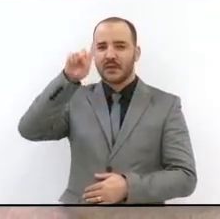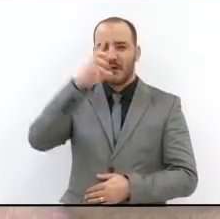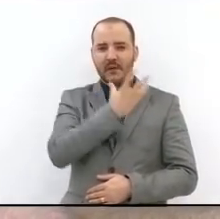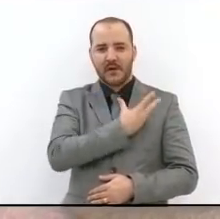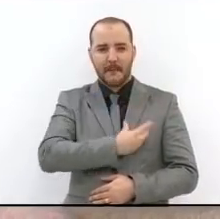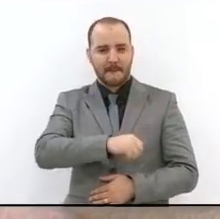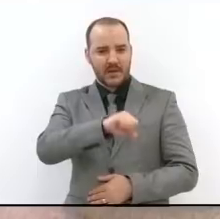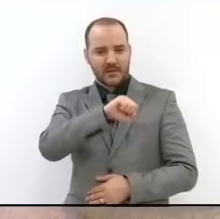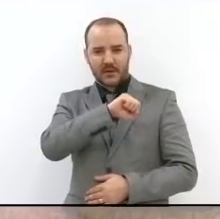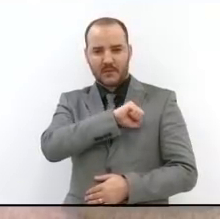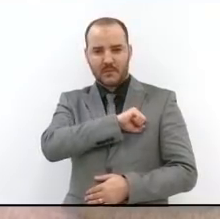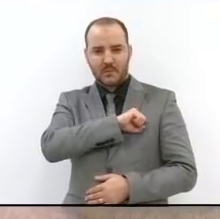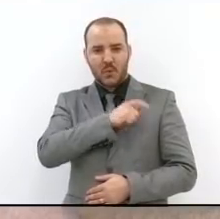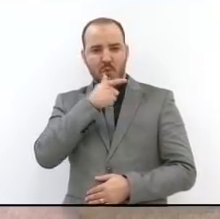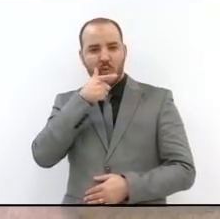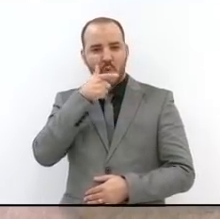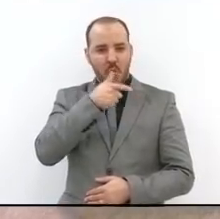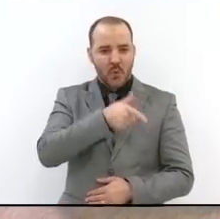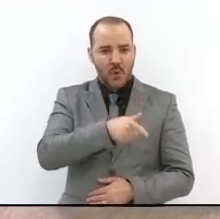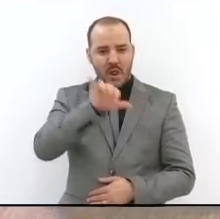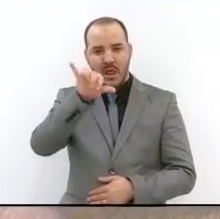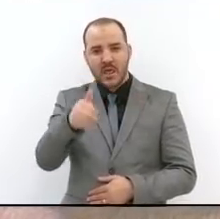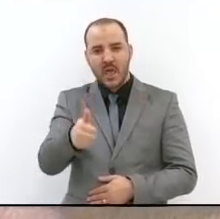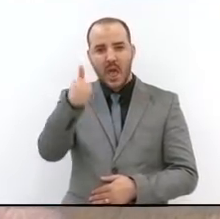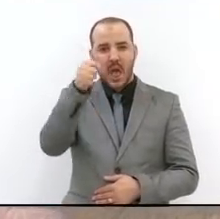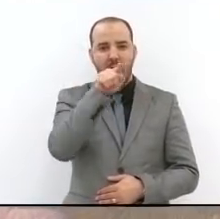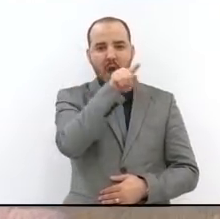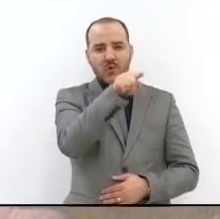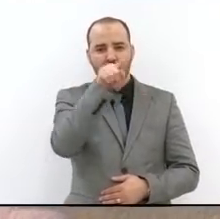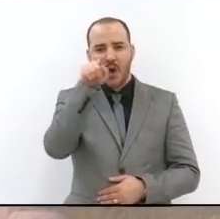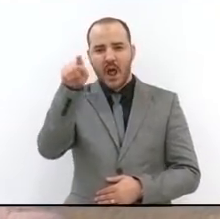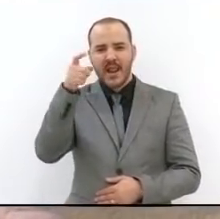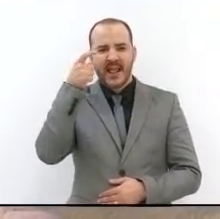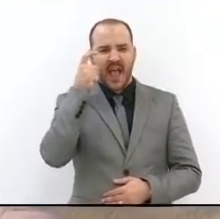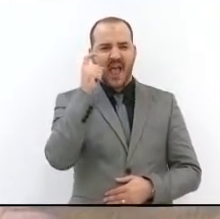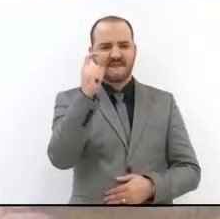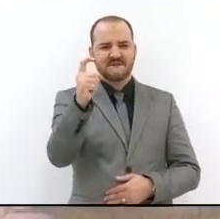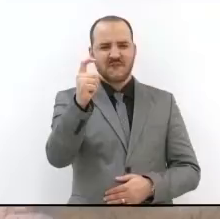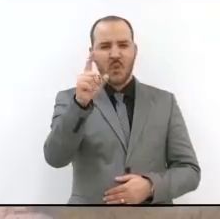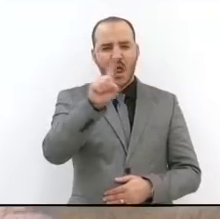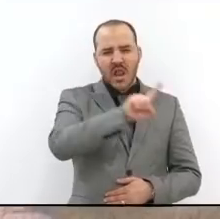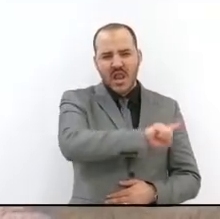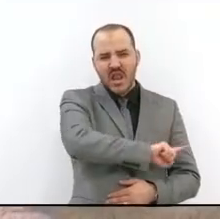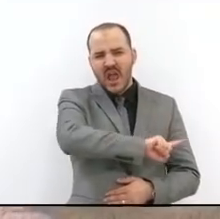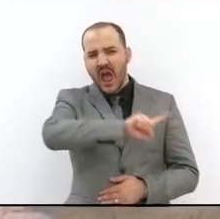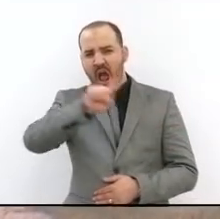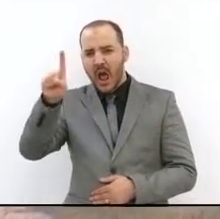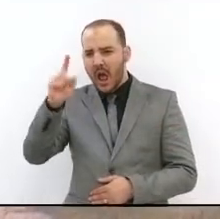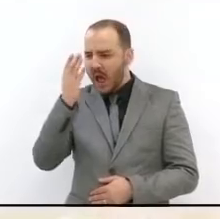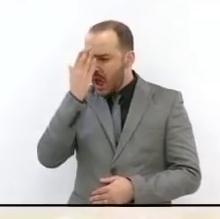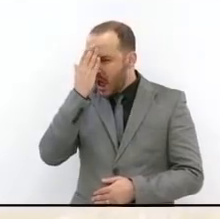الرحيم. قل يا أيها الكافرون لا أعبد ما